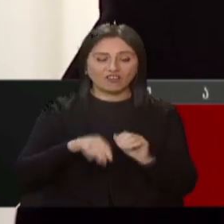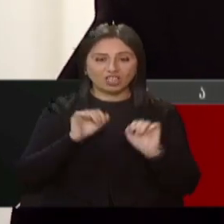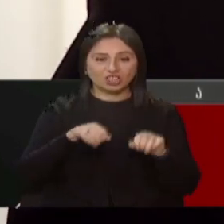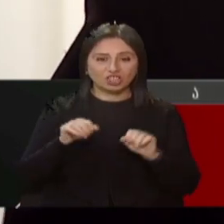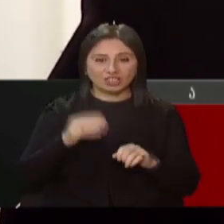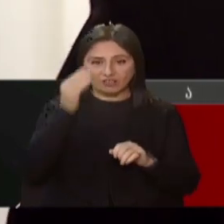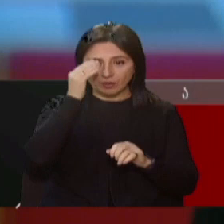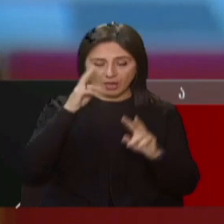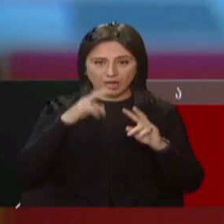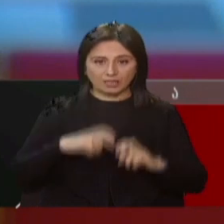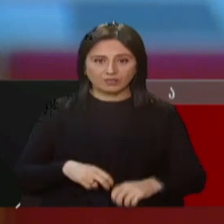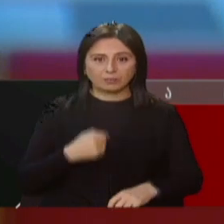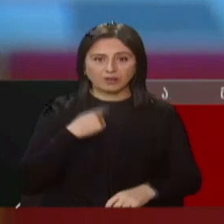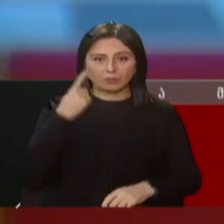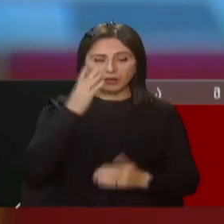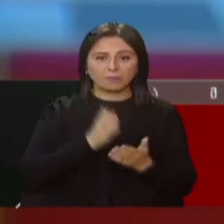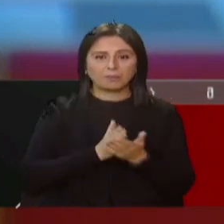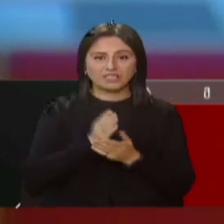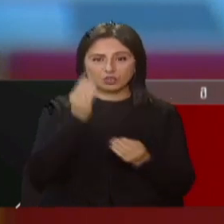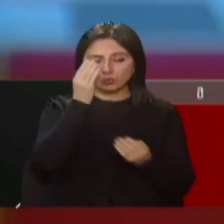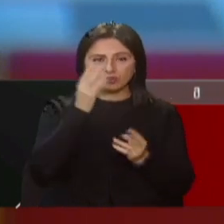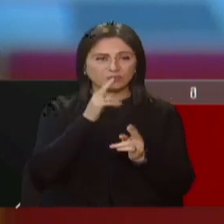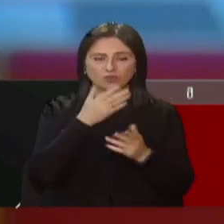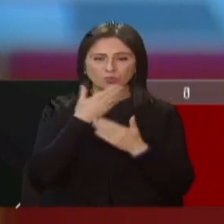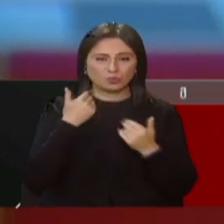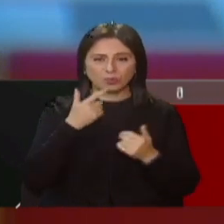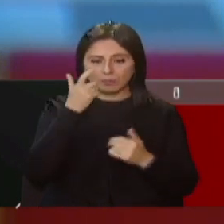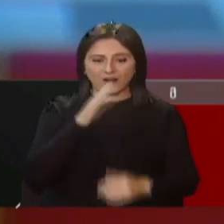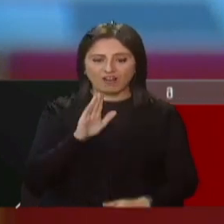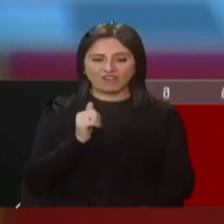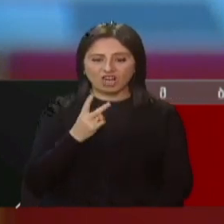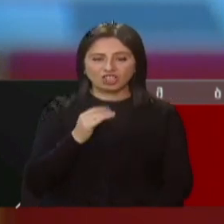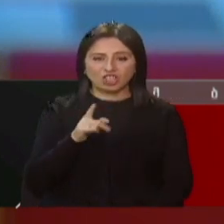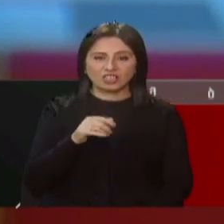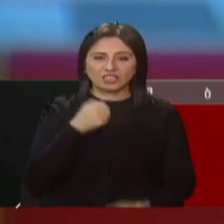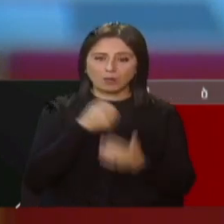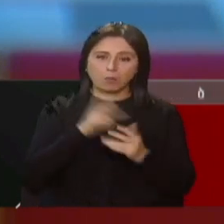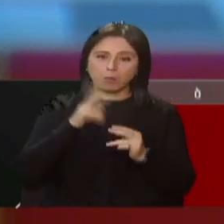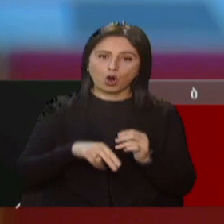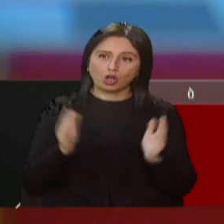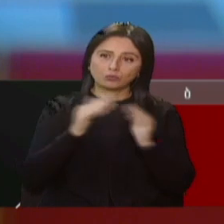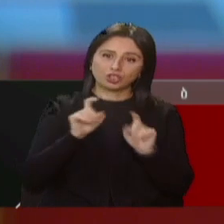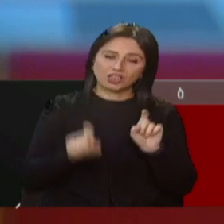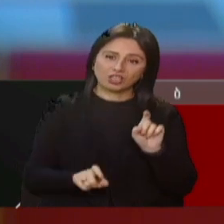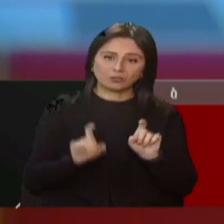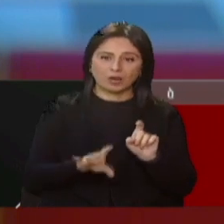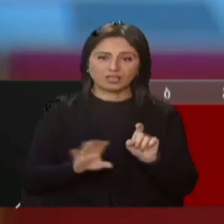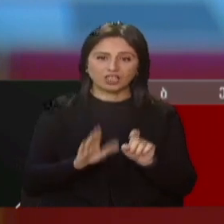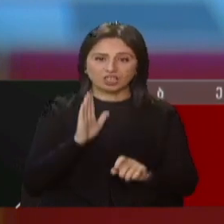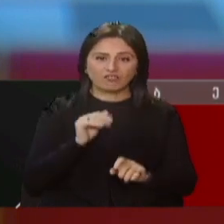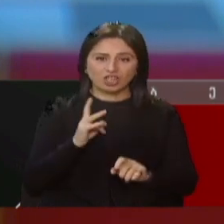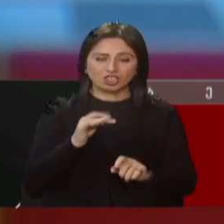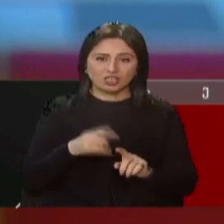შესაძლო ვარიანტი განიხილება. მე მგონი პრინციპული მნიშვნელობა არ აქვს. ბატონი ვაშაძე ახლა ამ პარლამენტის ბოლომდე ამ შენობაში დარჩება თუ